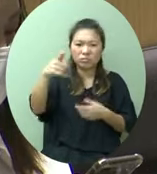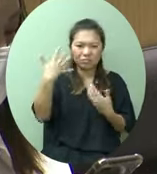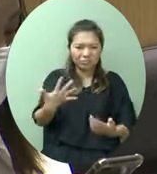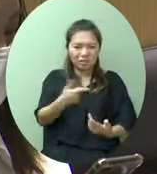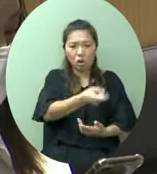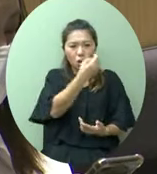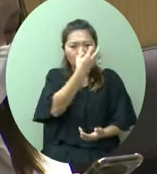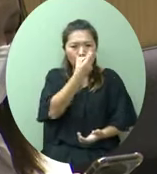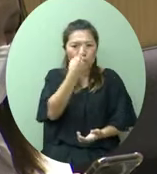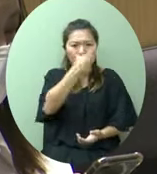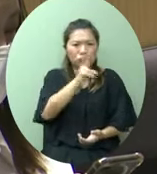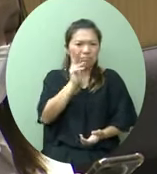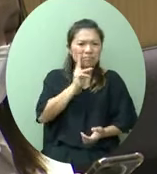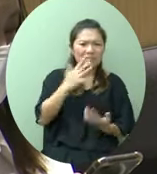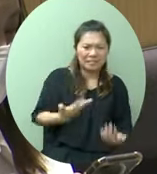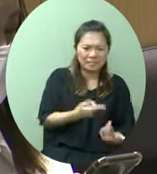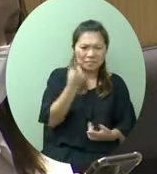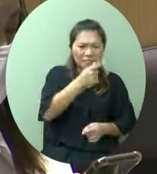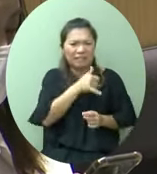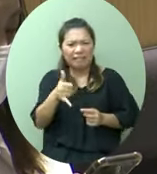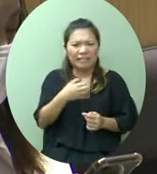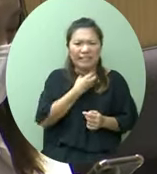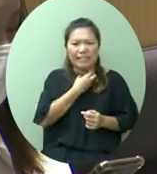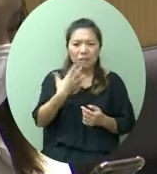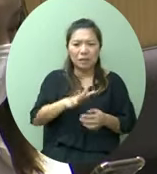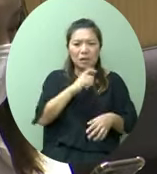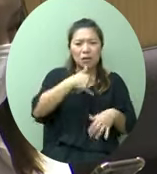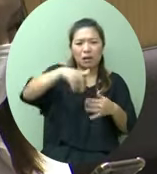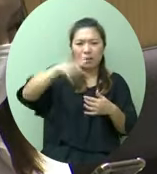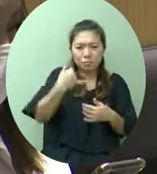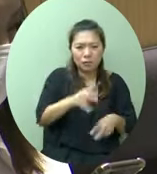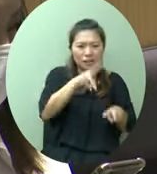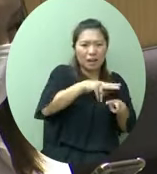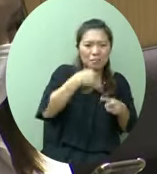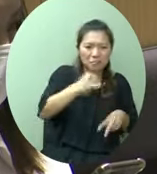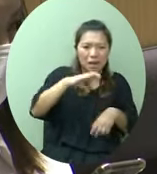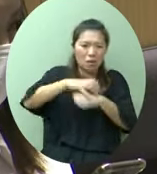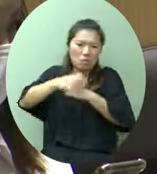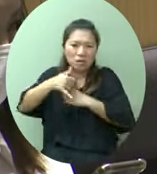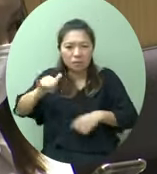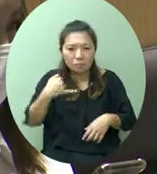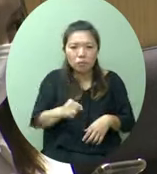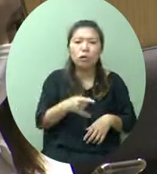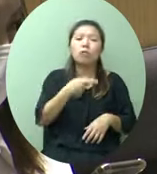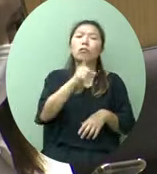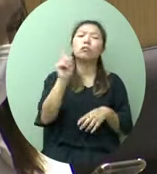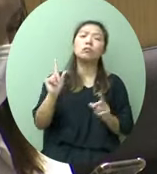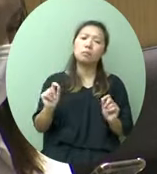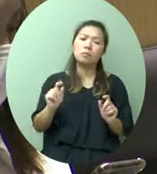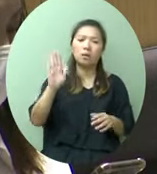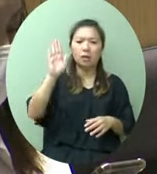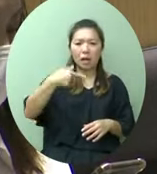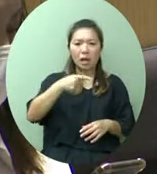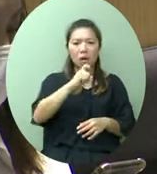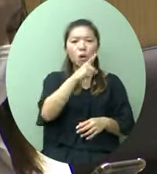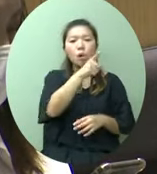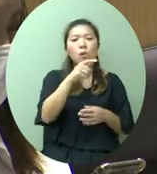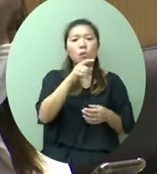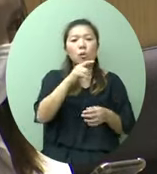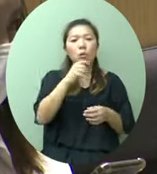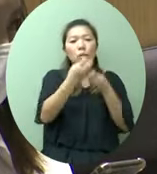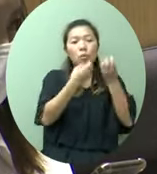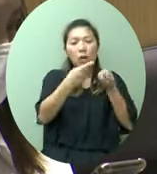在是香港好像兩頭不到岸，歐美又通不到，內地又通不到，那你們會怎樣遊說他們即將個總部繼